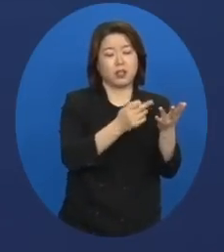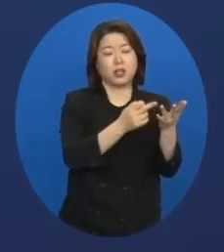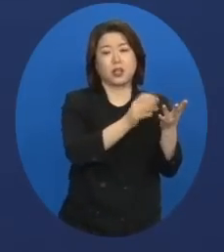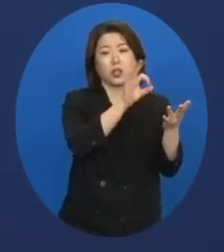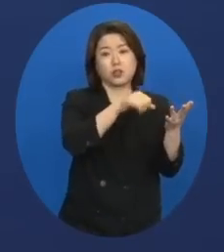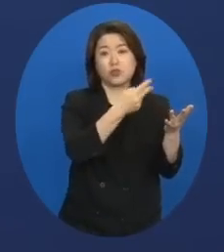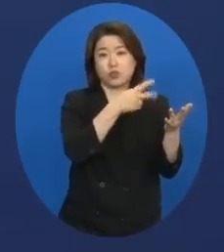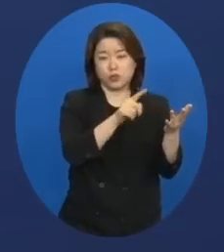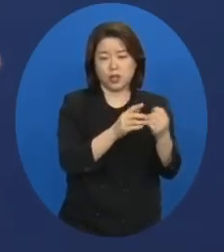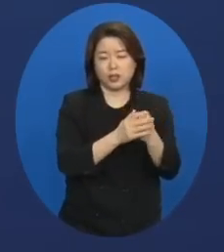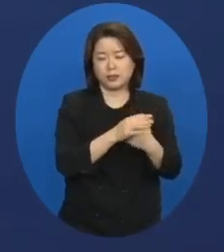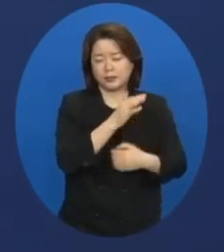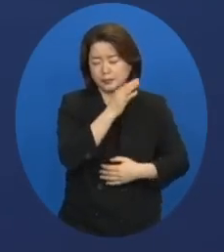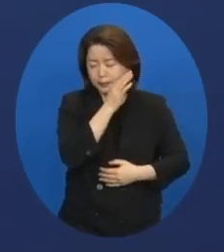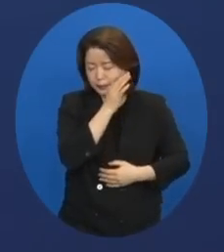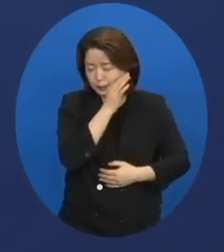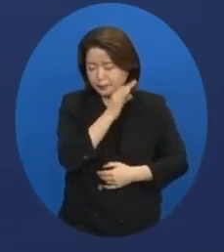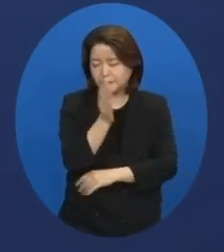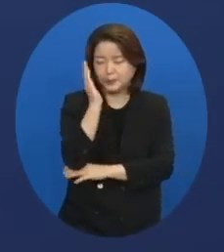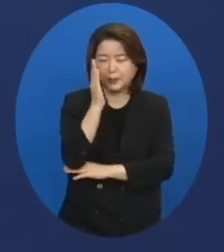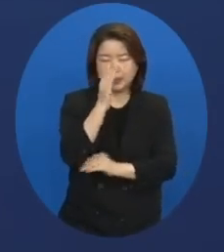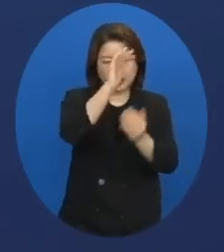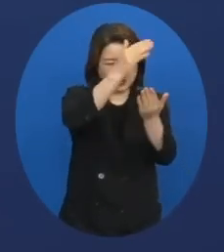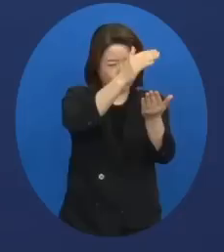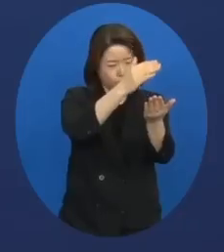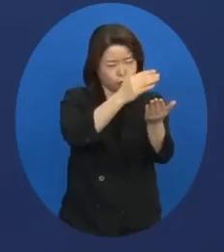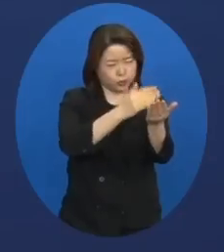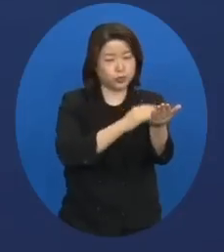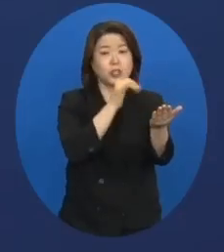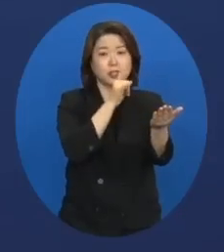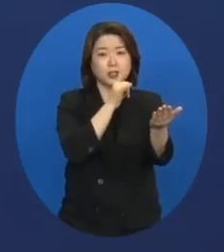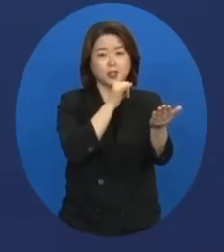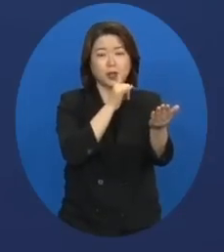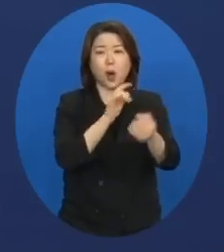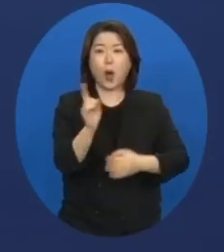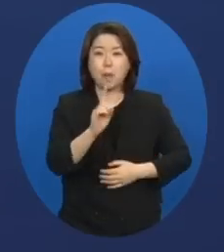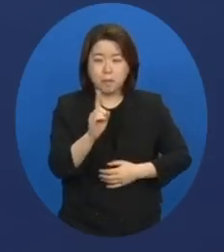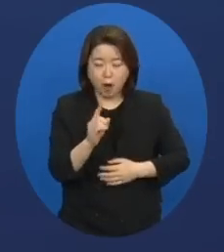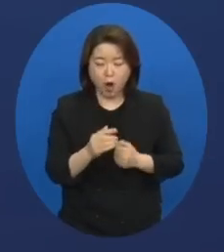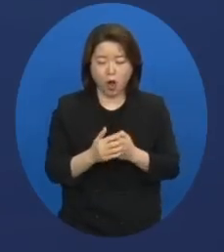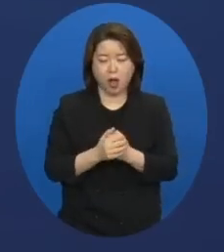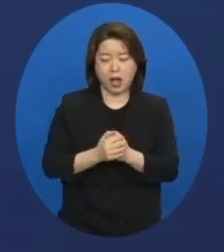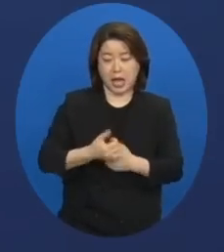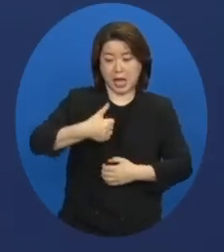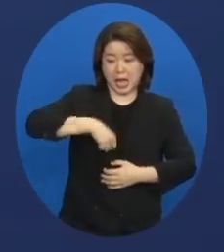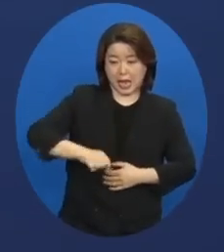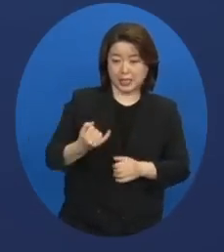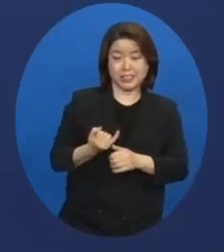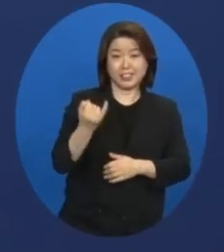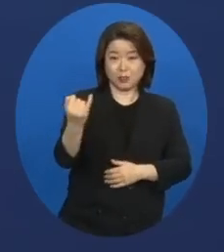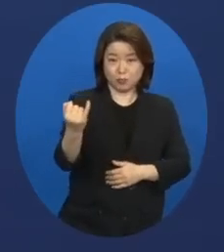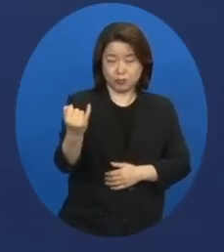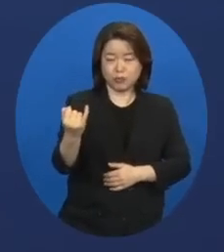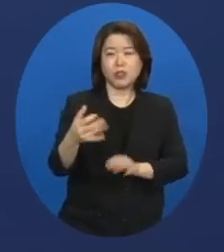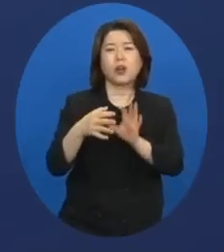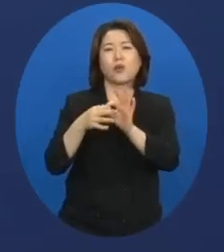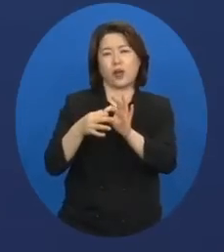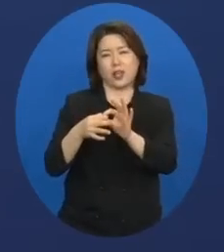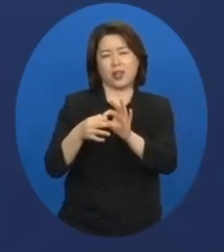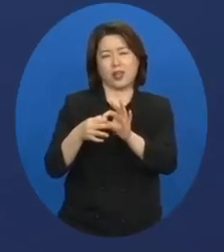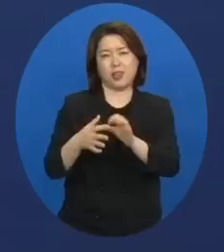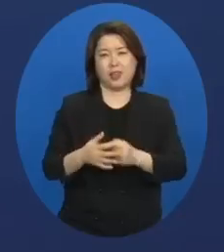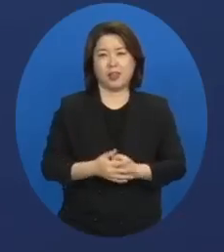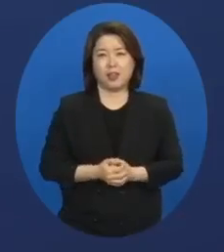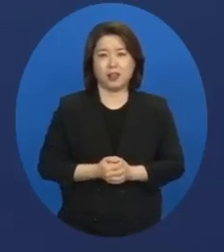같은 이야기가 굉장히 길게 나오는 부분이 있는데 며느리 다말과의 관계입니다. 그